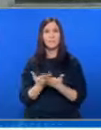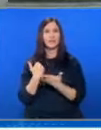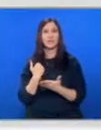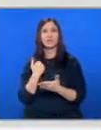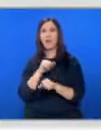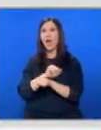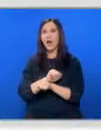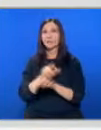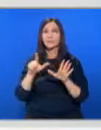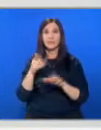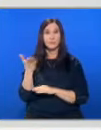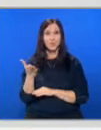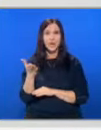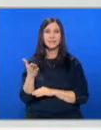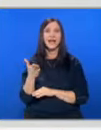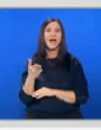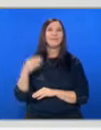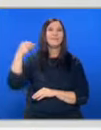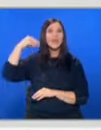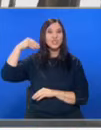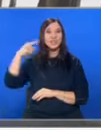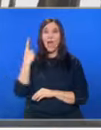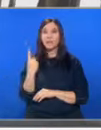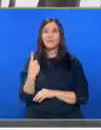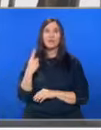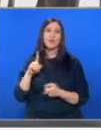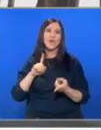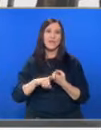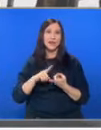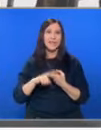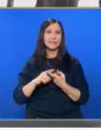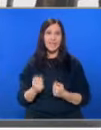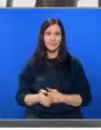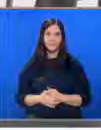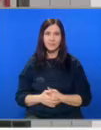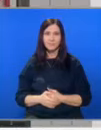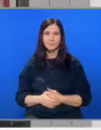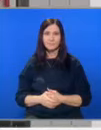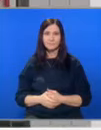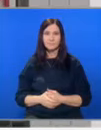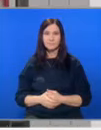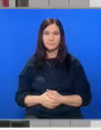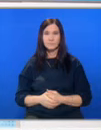предварителния арест. 7 от тях са от Таджикистан, а 1 от Киргистан.